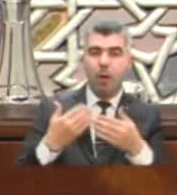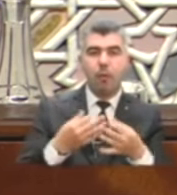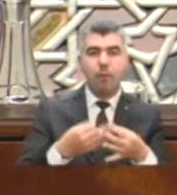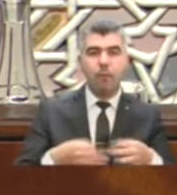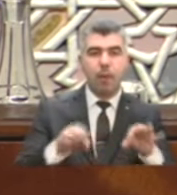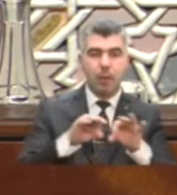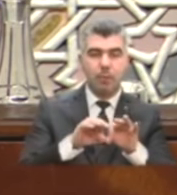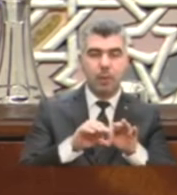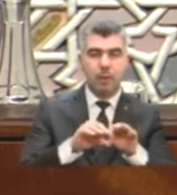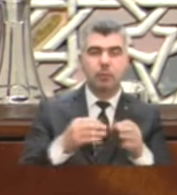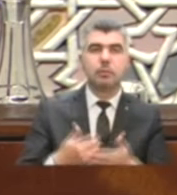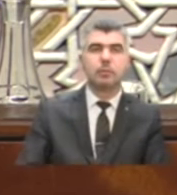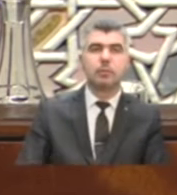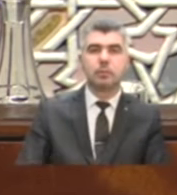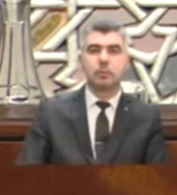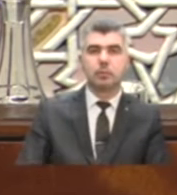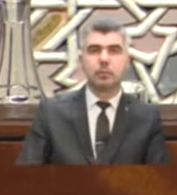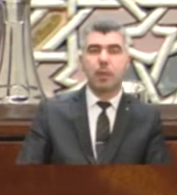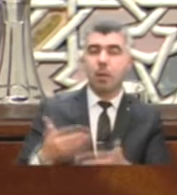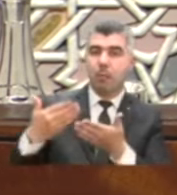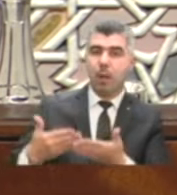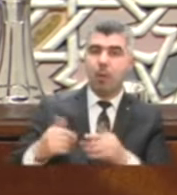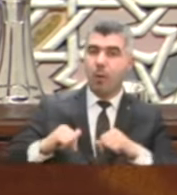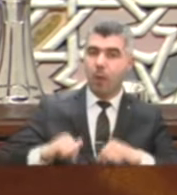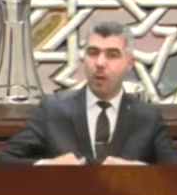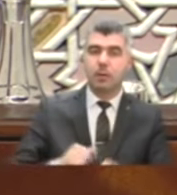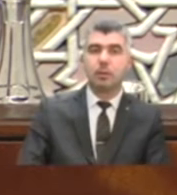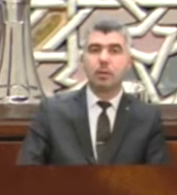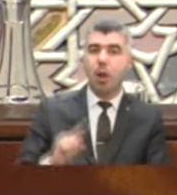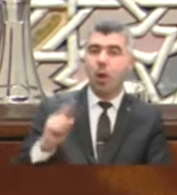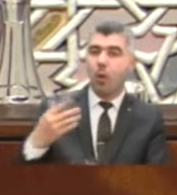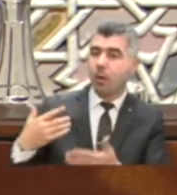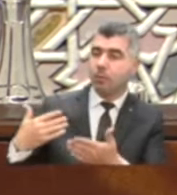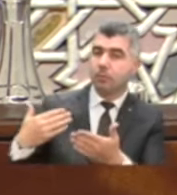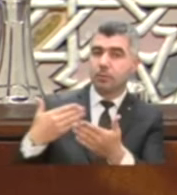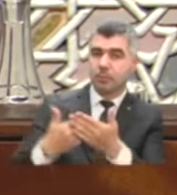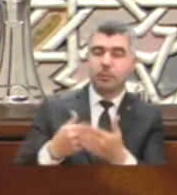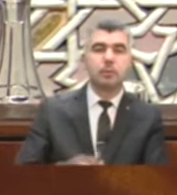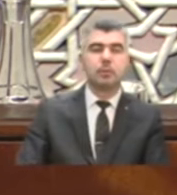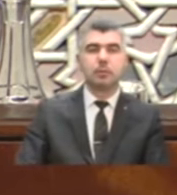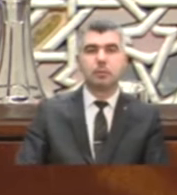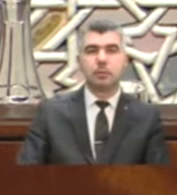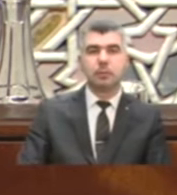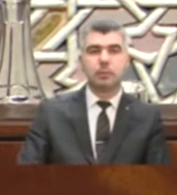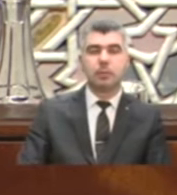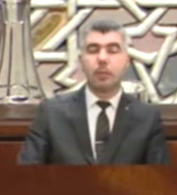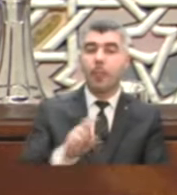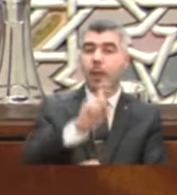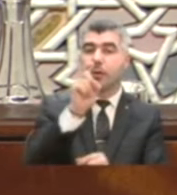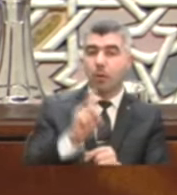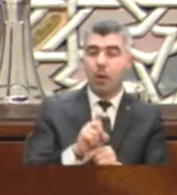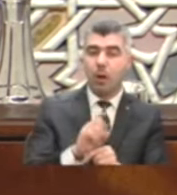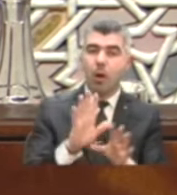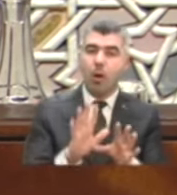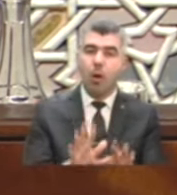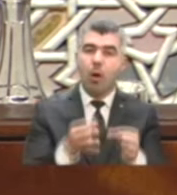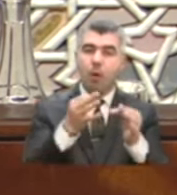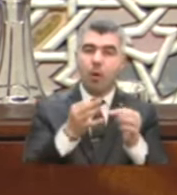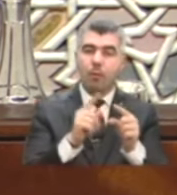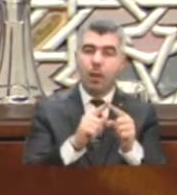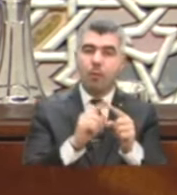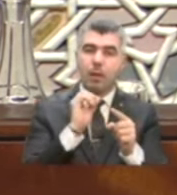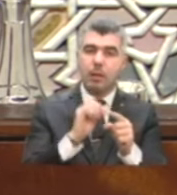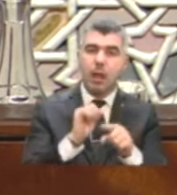مرحبا بالسيدة الوزيرة، كنشكرك بقيتي معنا من بداية الجلسة، تبارك الله عليك. سؤال عن إحداث مراكز